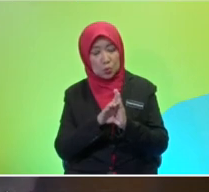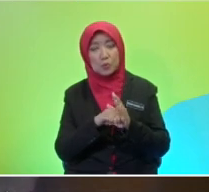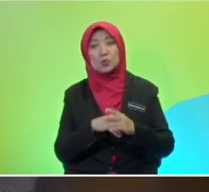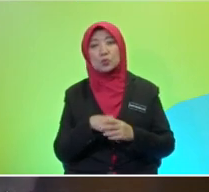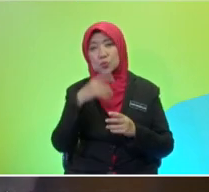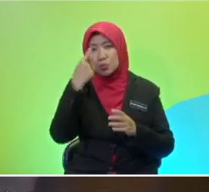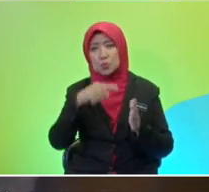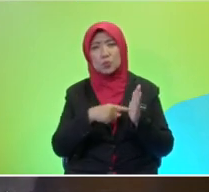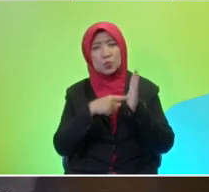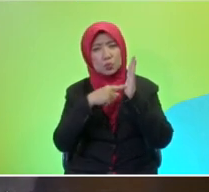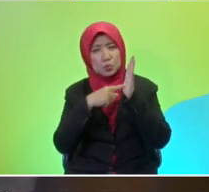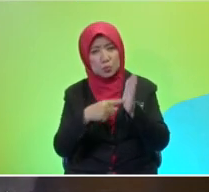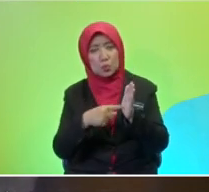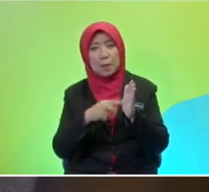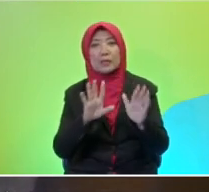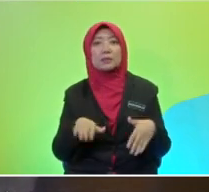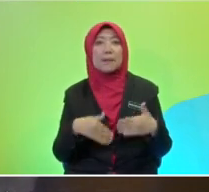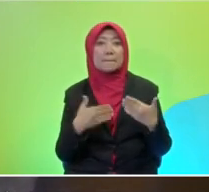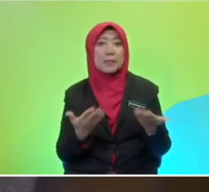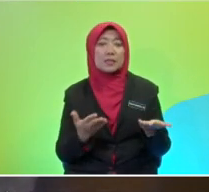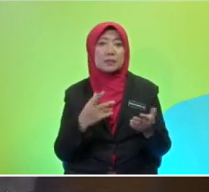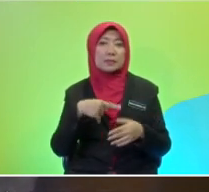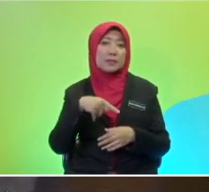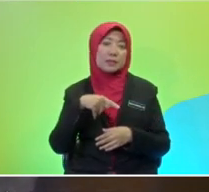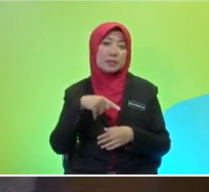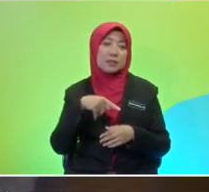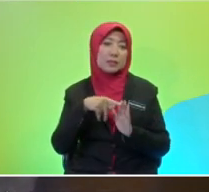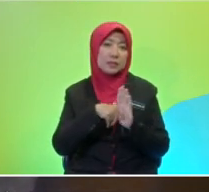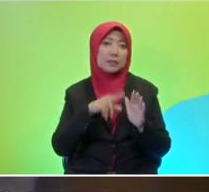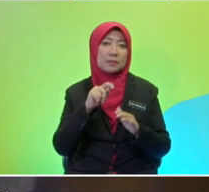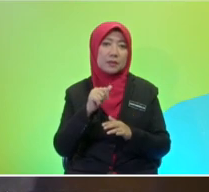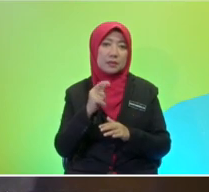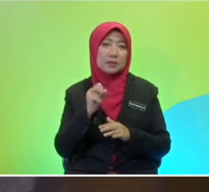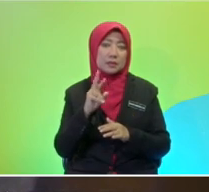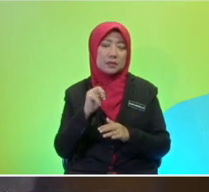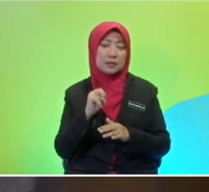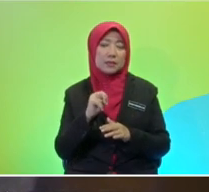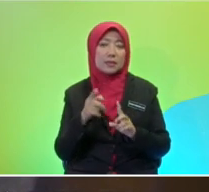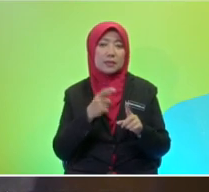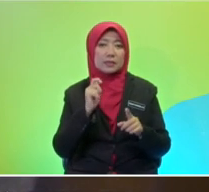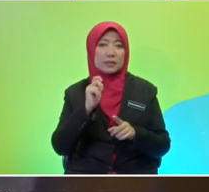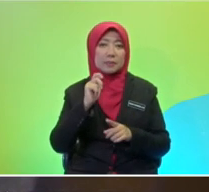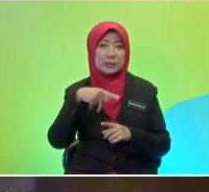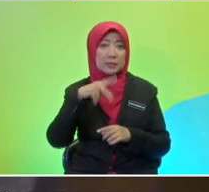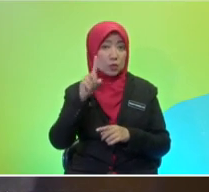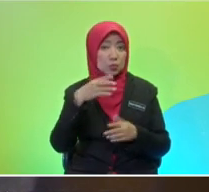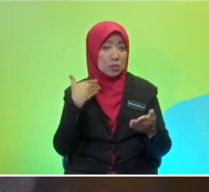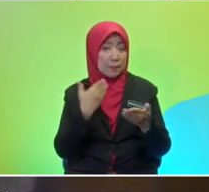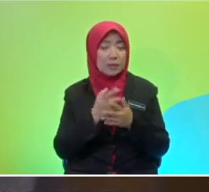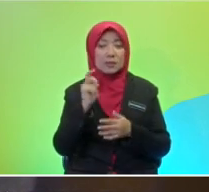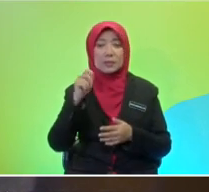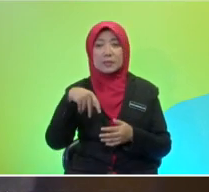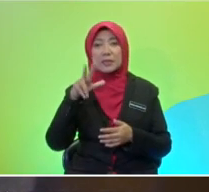contoh Bagaimana pencaksiran daripada TV 1 hingga TV3 dijalankan Oke contohnya tambahkan